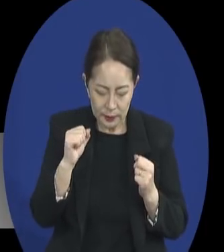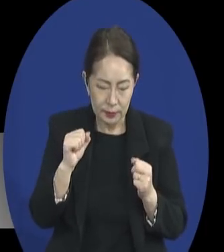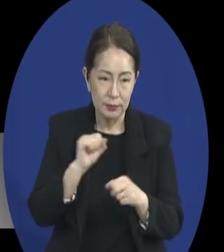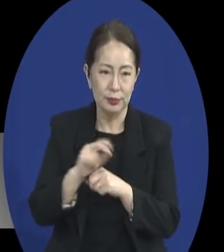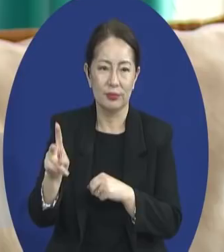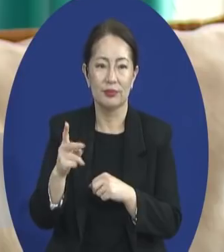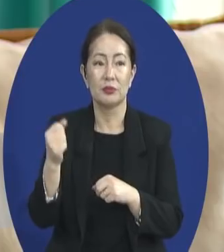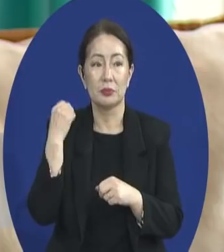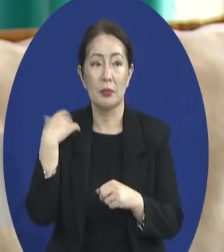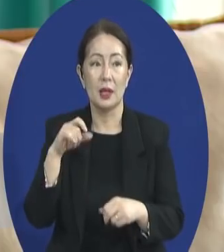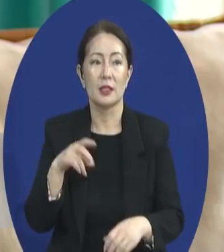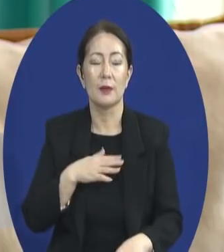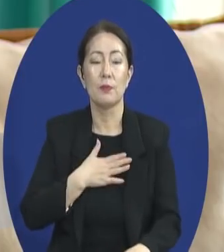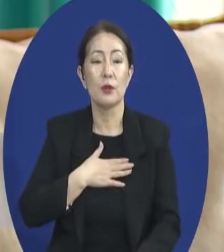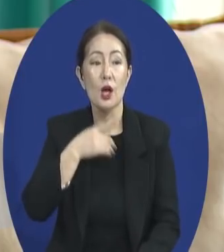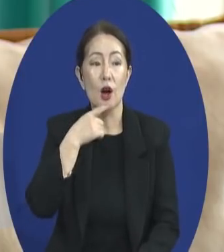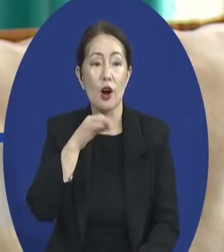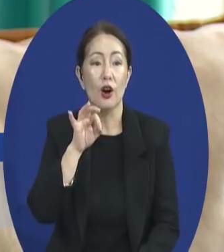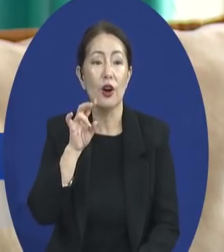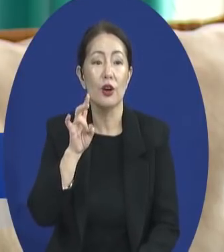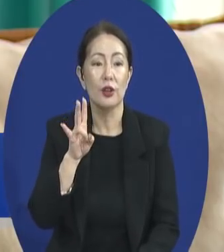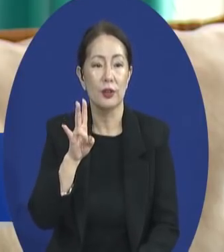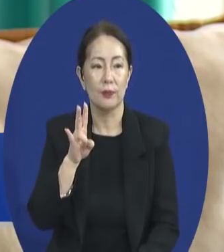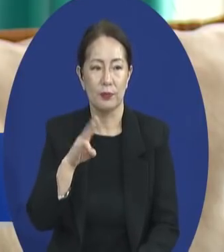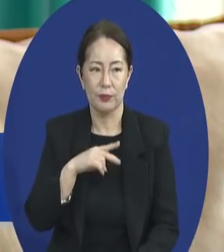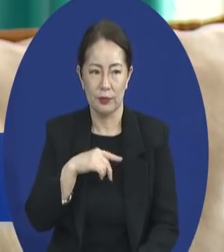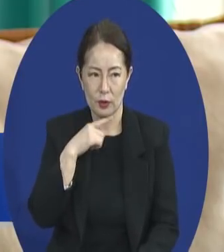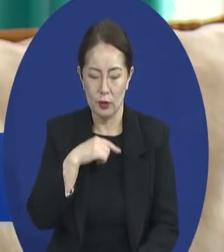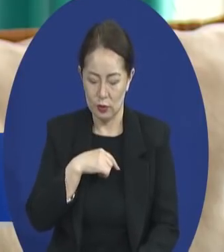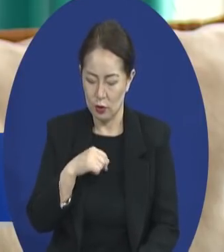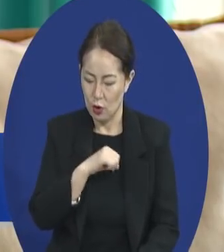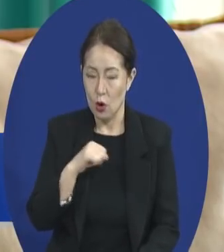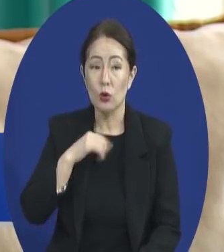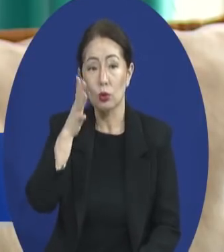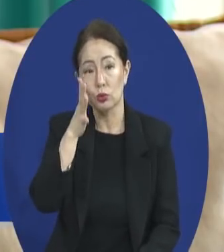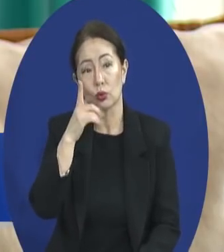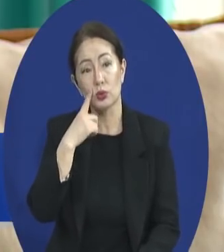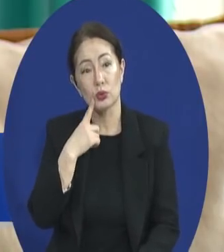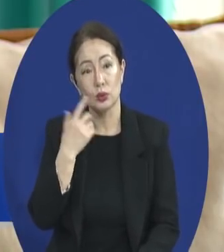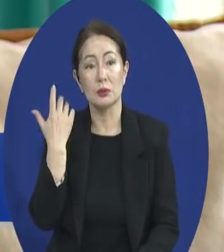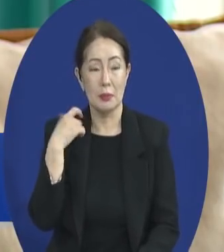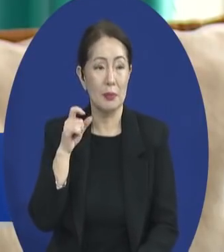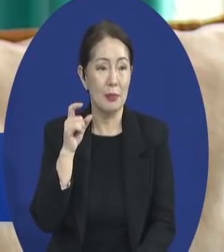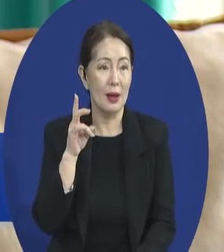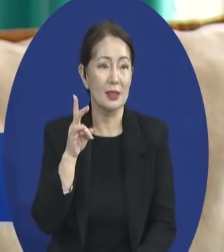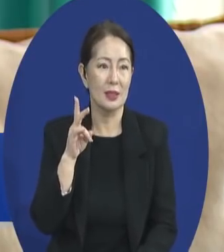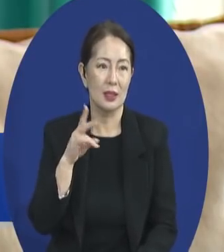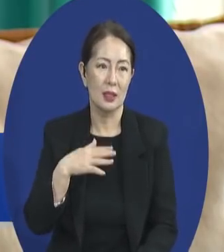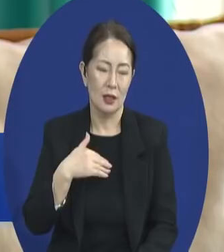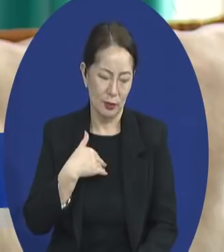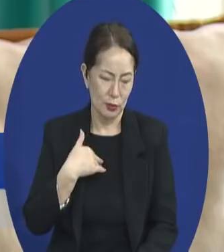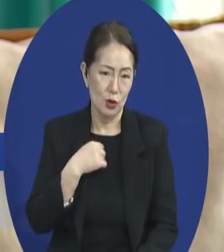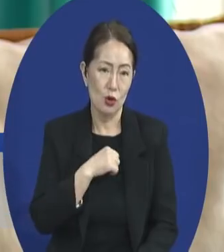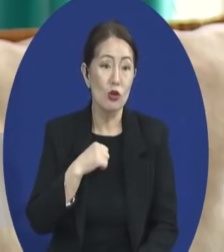байна. Охин маань бол өөрөө дууд болох дуртай байсан учраас миний талаас